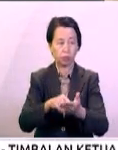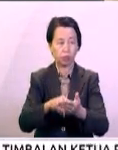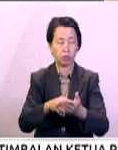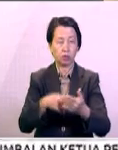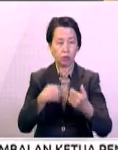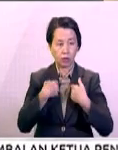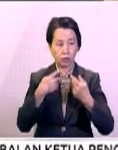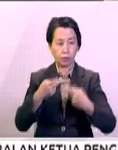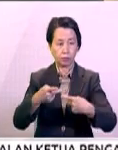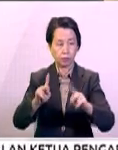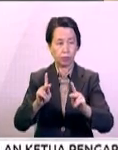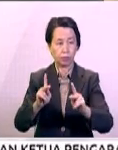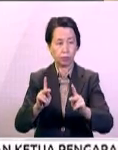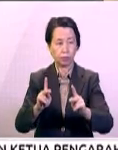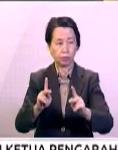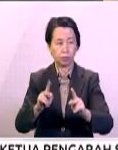mana